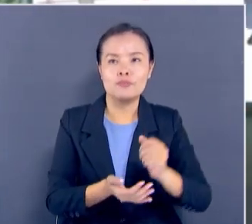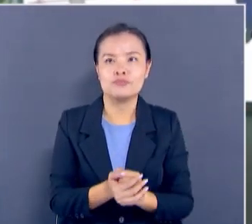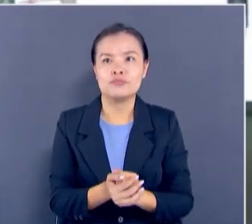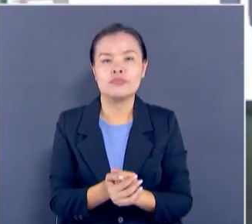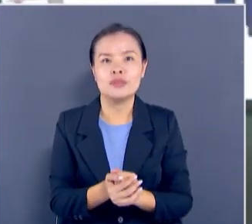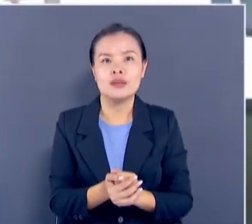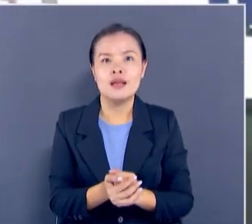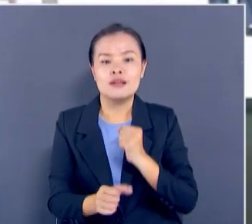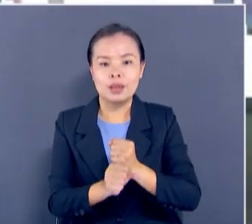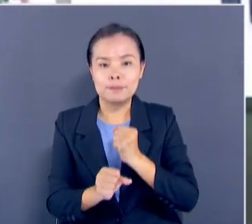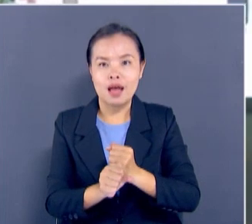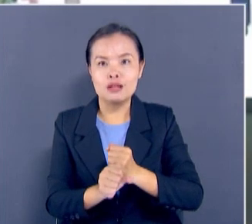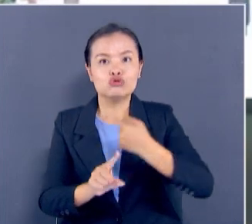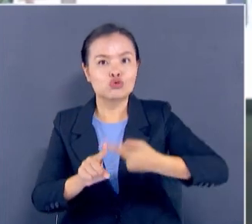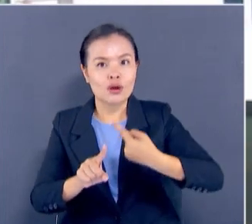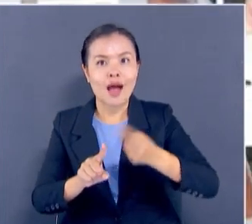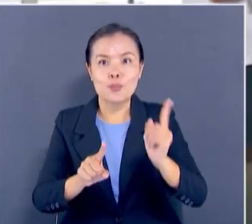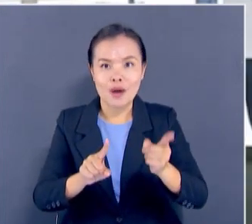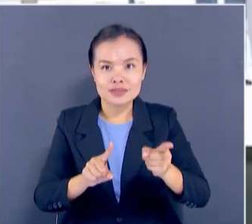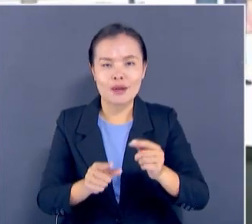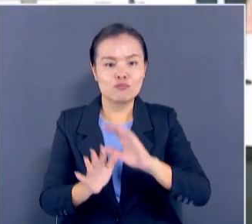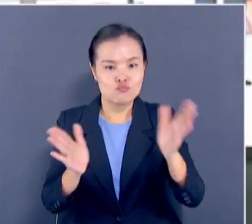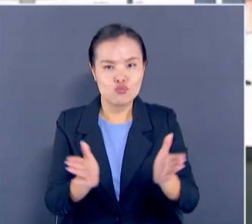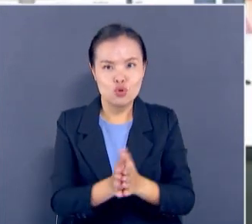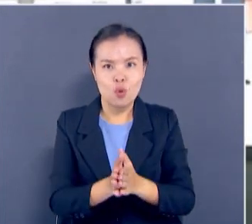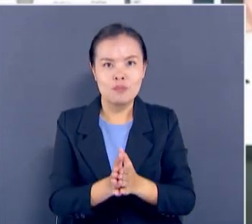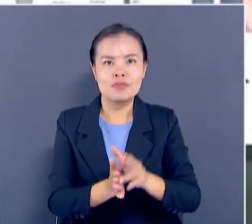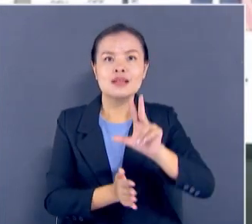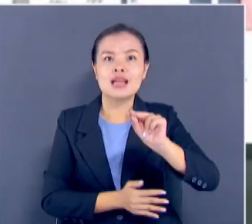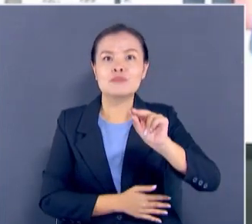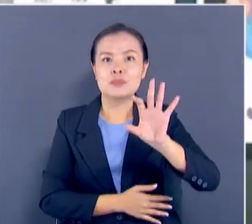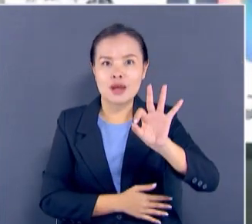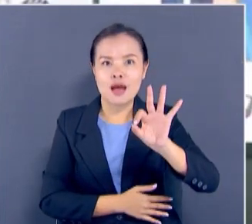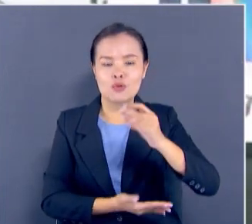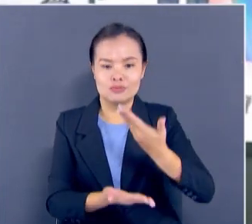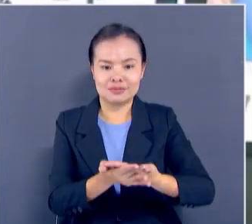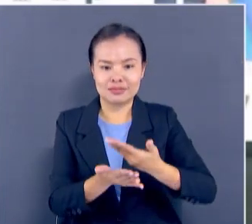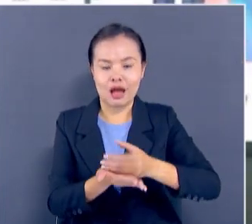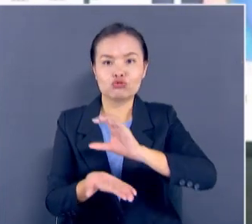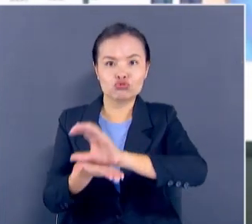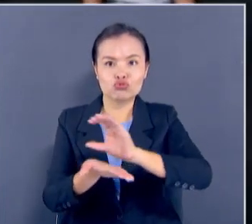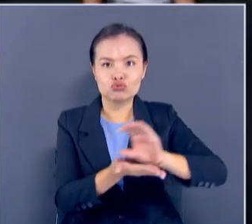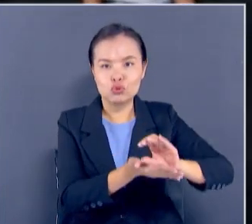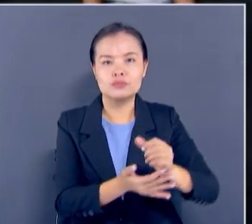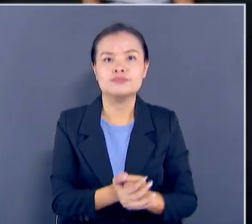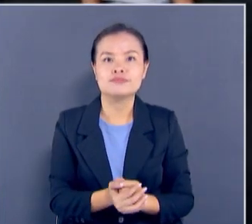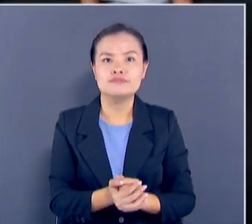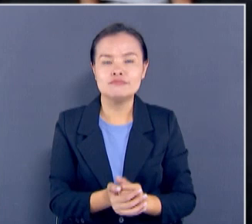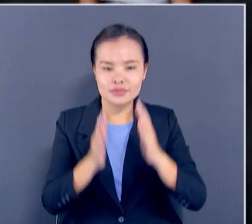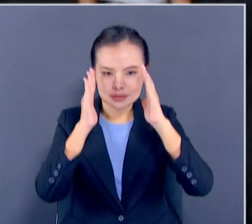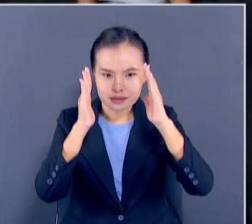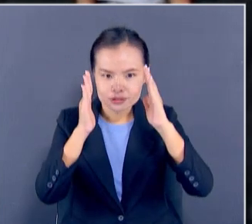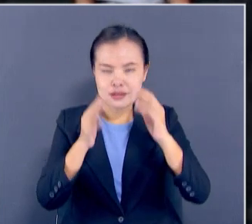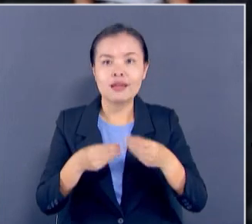ประจำและชั่วคราวในสังกัดเขตปทุมวันรวมทั้งสิ้น39ทุนค่ะโดย MBK Care ความใส่ใจที่